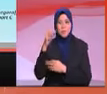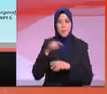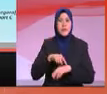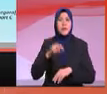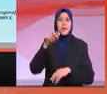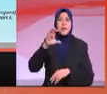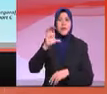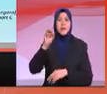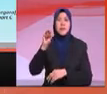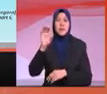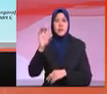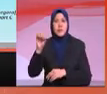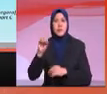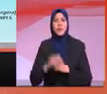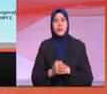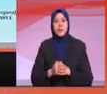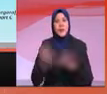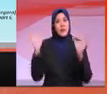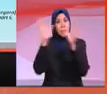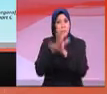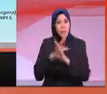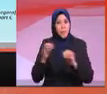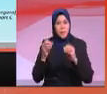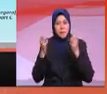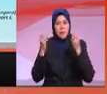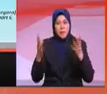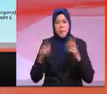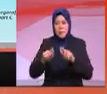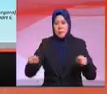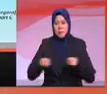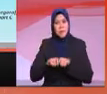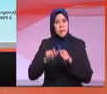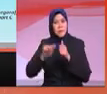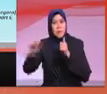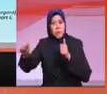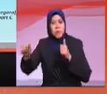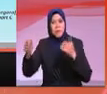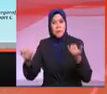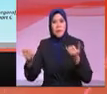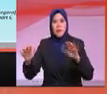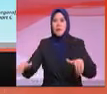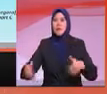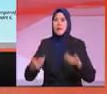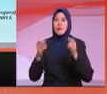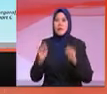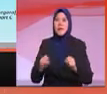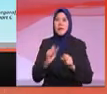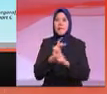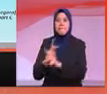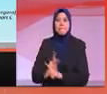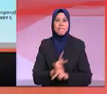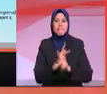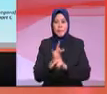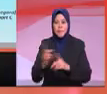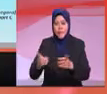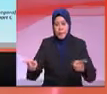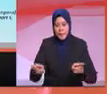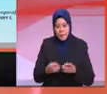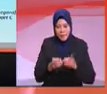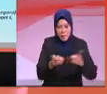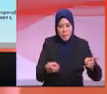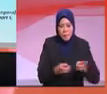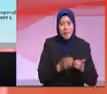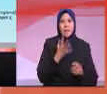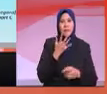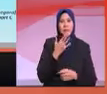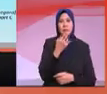CMCO. Dan negeri Sarawak pun banyak tempat yang hijau, jadi kita kena lihat bagaimana kita boleh lindungi daerah-daerah yang